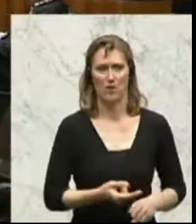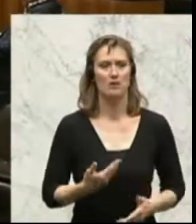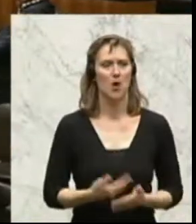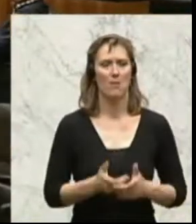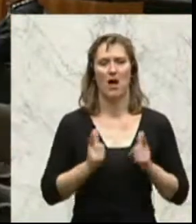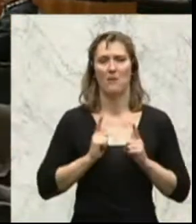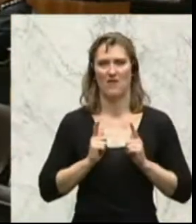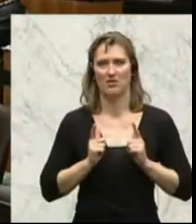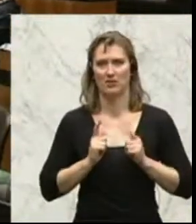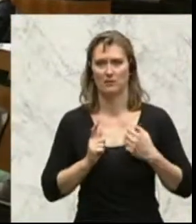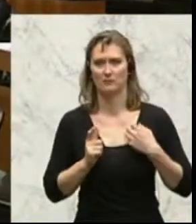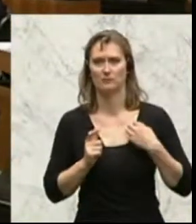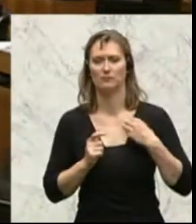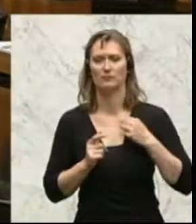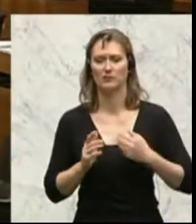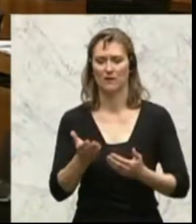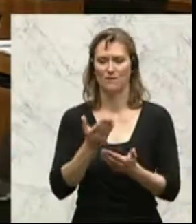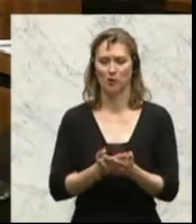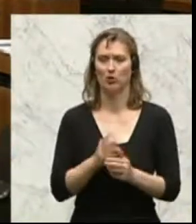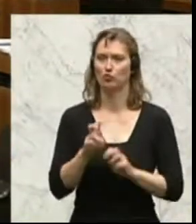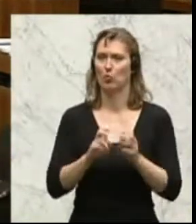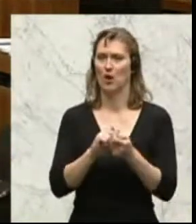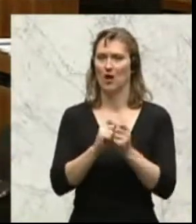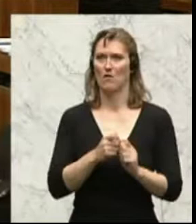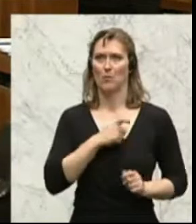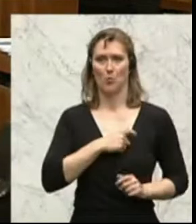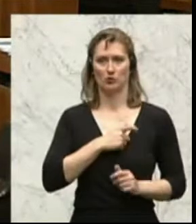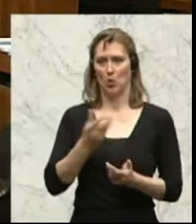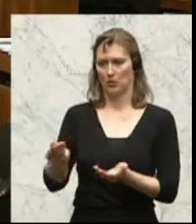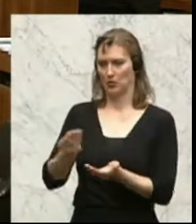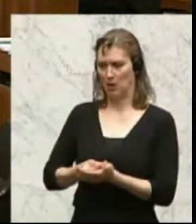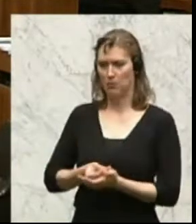auf Vorschläge aus der Steuerreformkommission. Dort wird es dann auch dazu